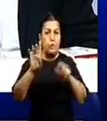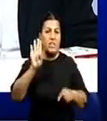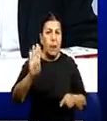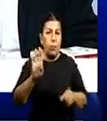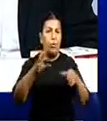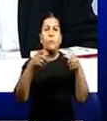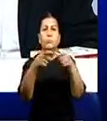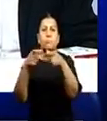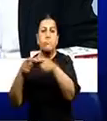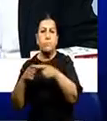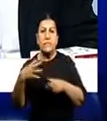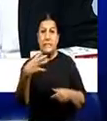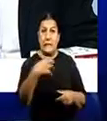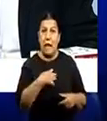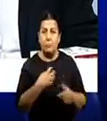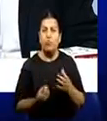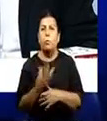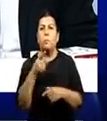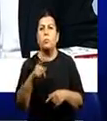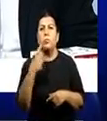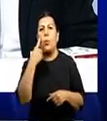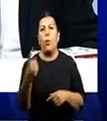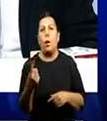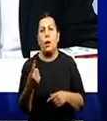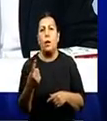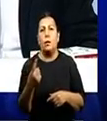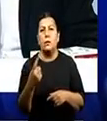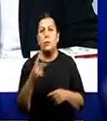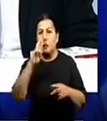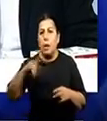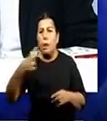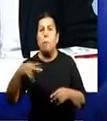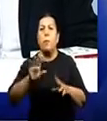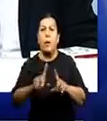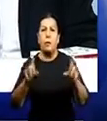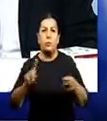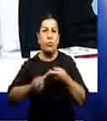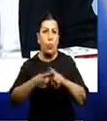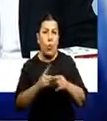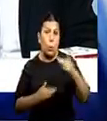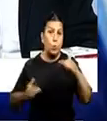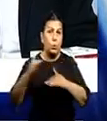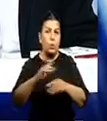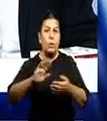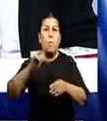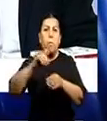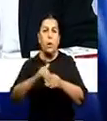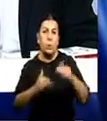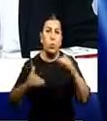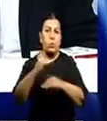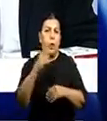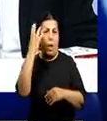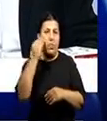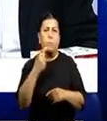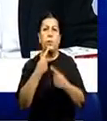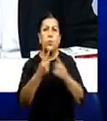kesimlerin sahiplenmesi ve buna yönelik bir teyakkuzu terk etmemek lazım. Burada siyaset üstü, partiler üstü anlamında